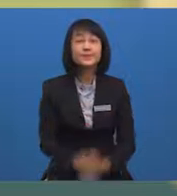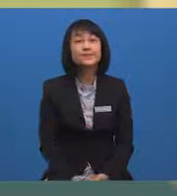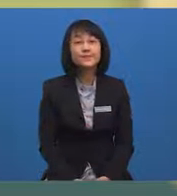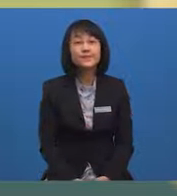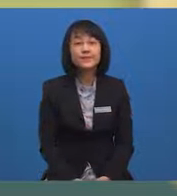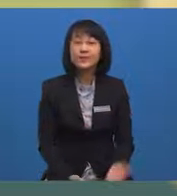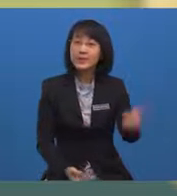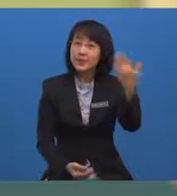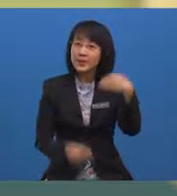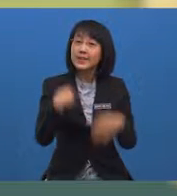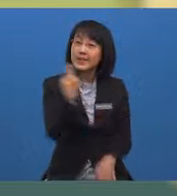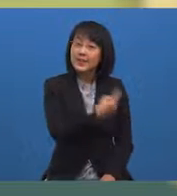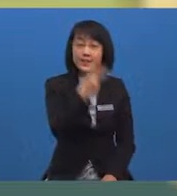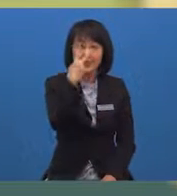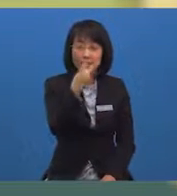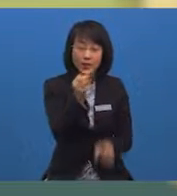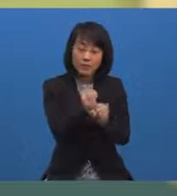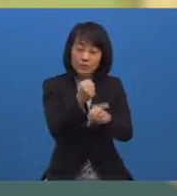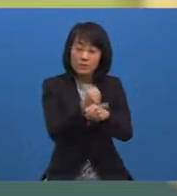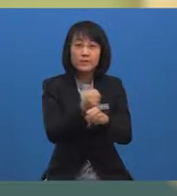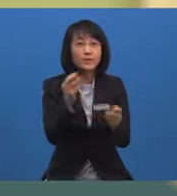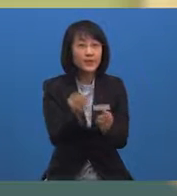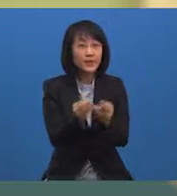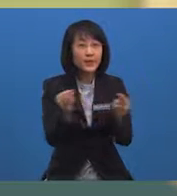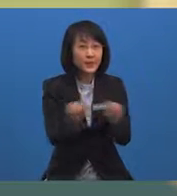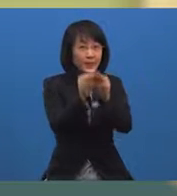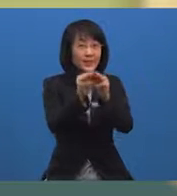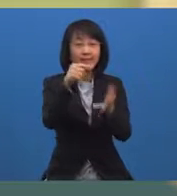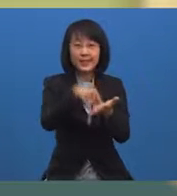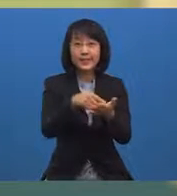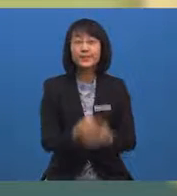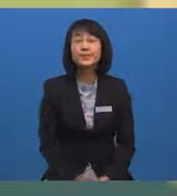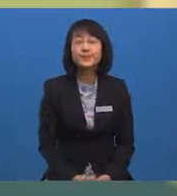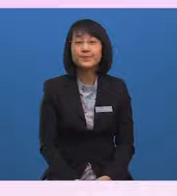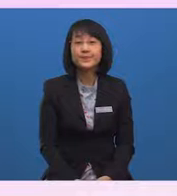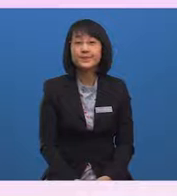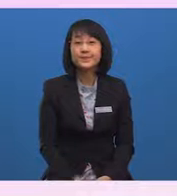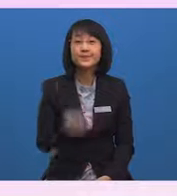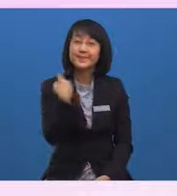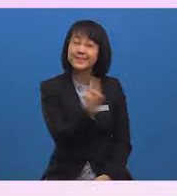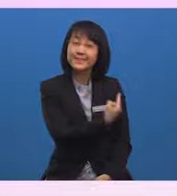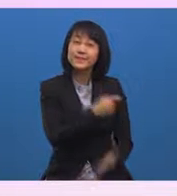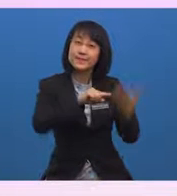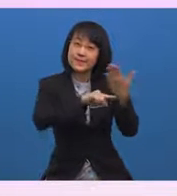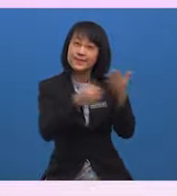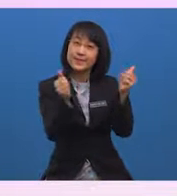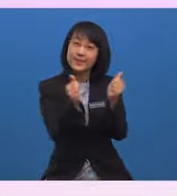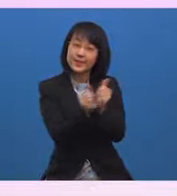lihat bentuk-bentuk magnet ini satu persatu. Kita mula dengan magnet